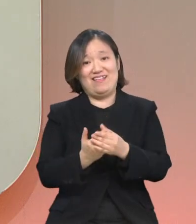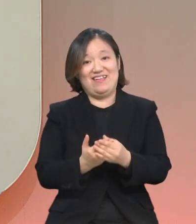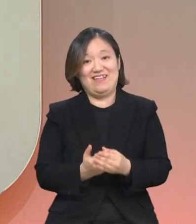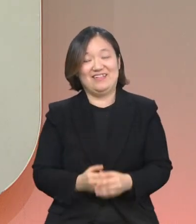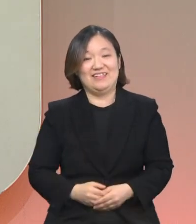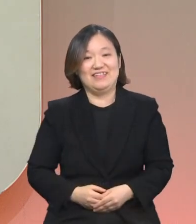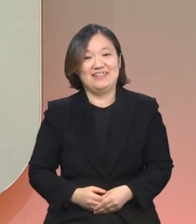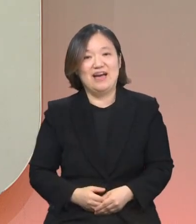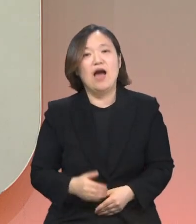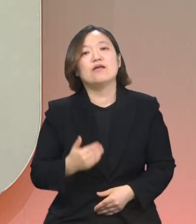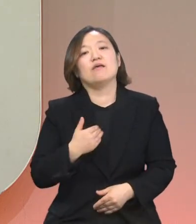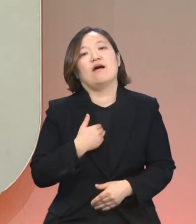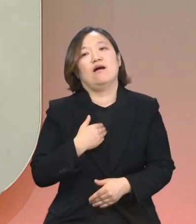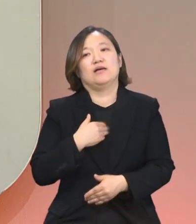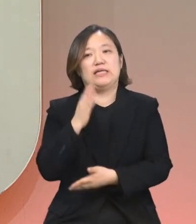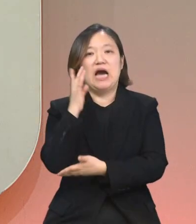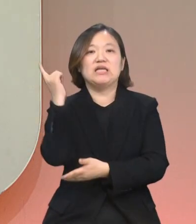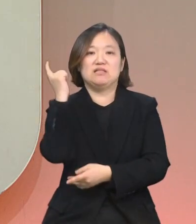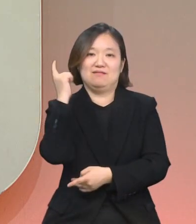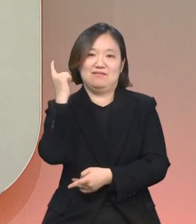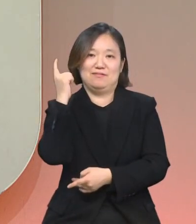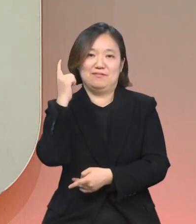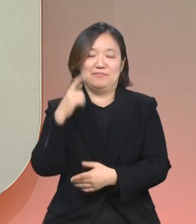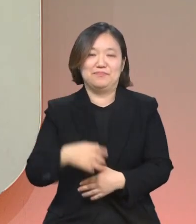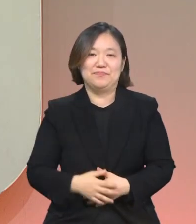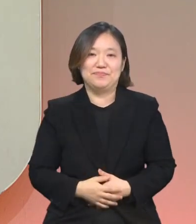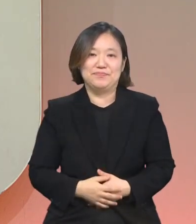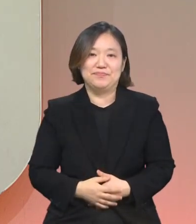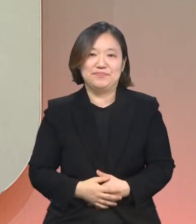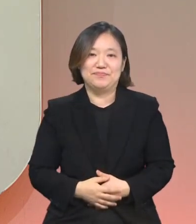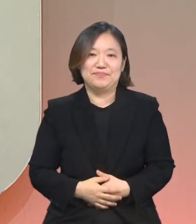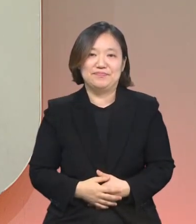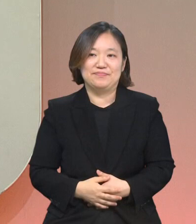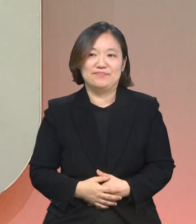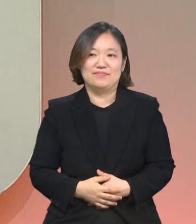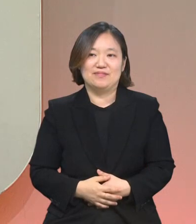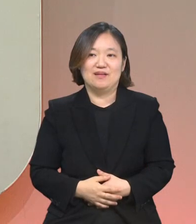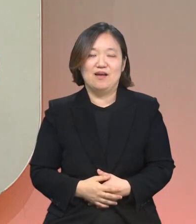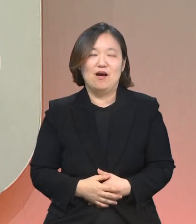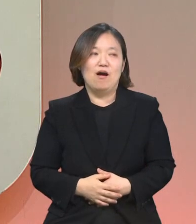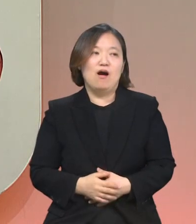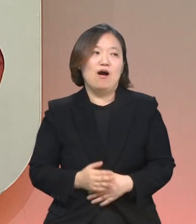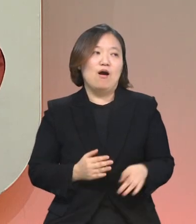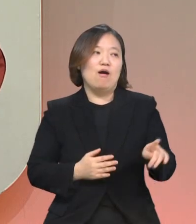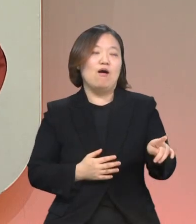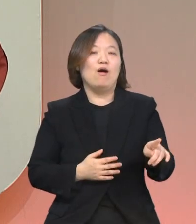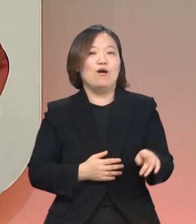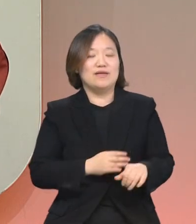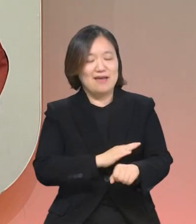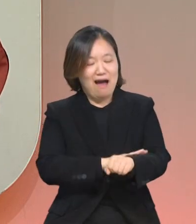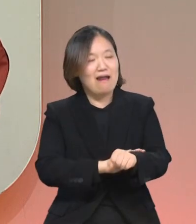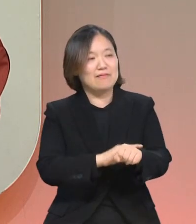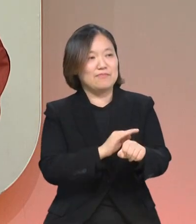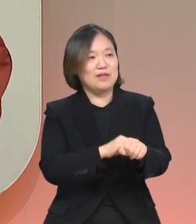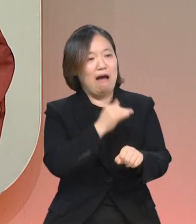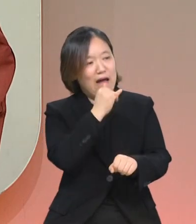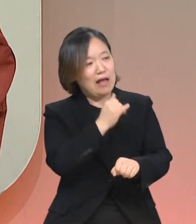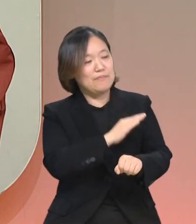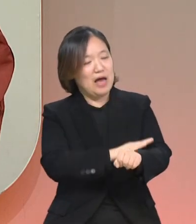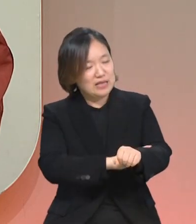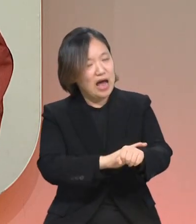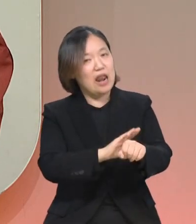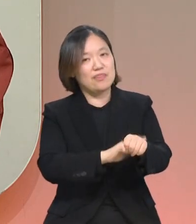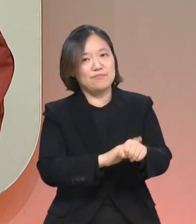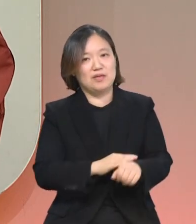그 이야기를 저한테 직접 해주신 거예요 아유 보살님 너무나 대단하십니다 정말 대단하십니다